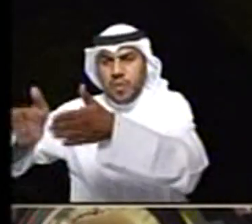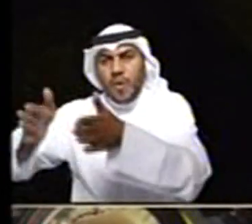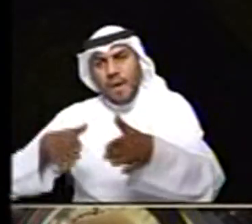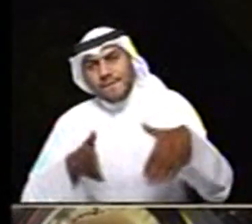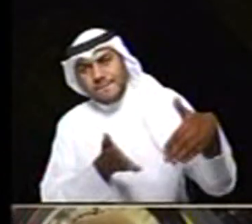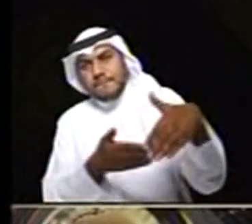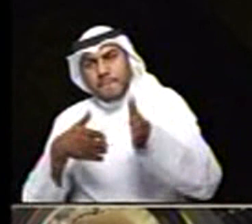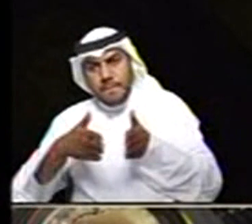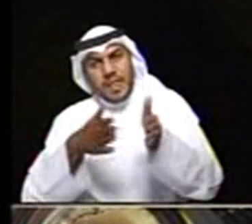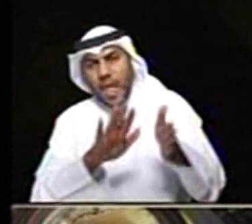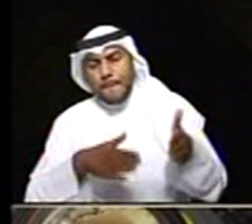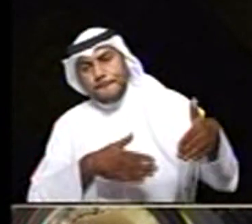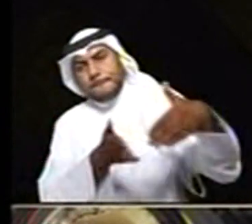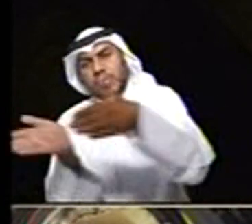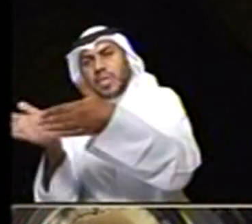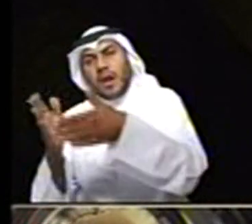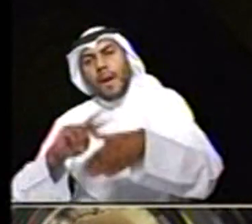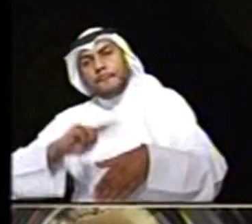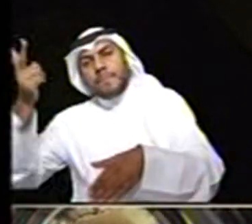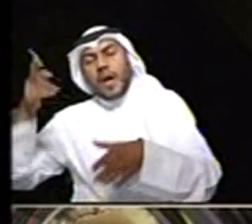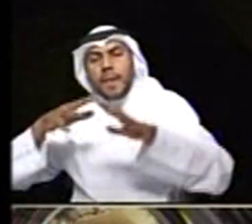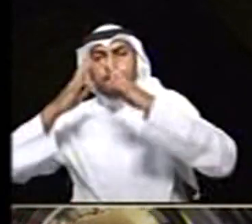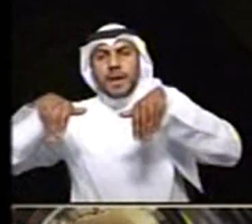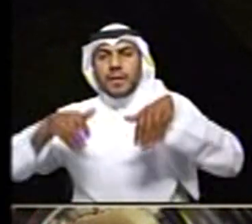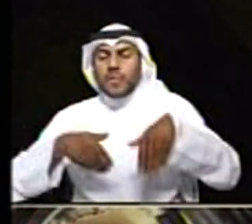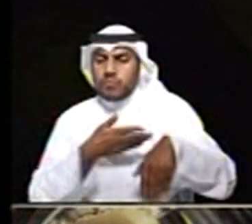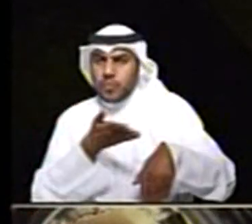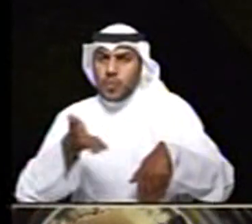وكذلك الآن عندنا بلدية الكويت قاعدة تساهم الآن